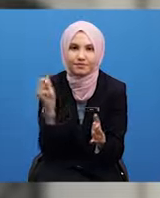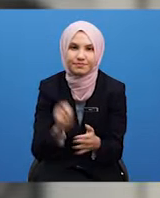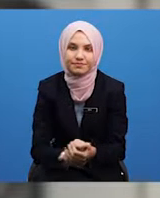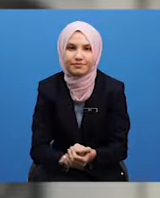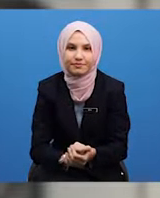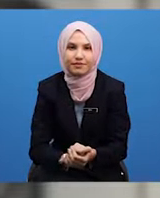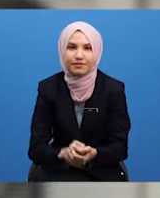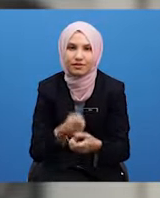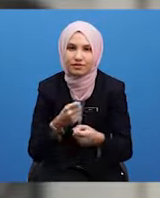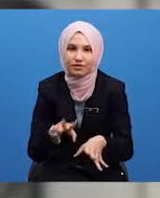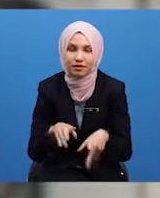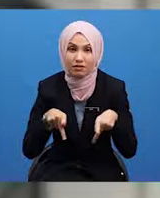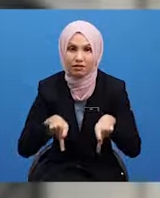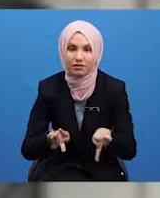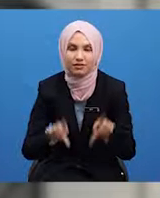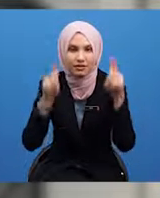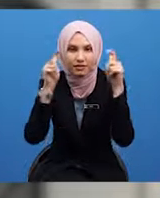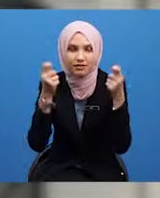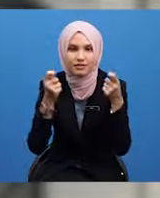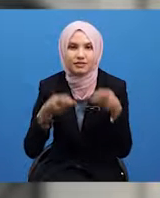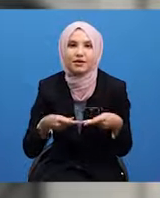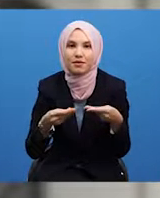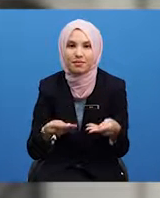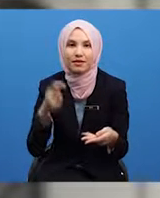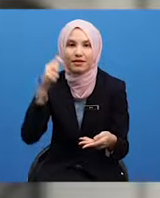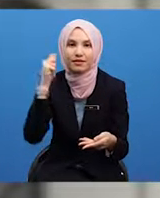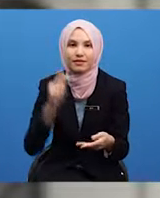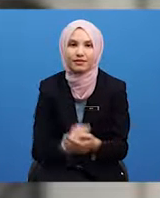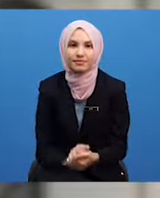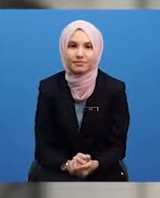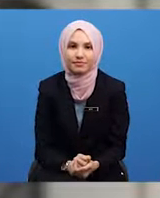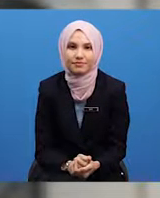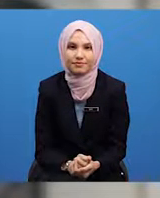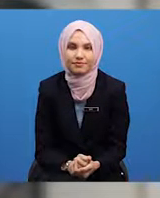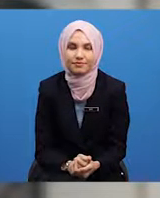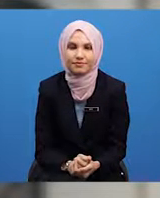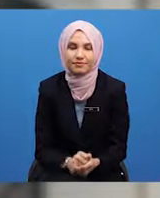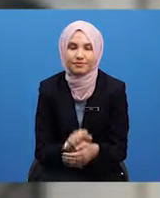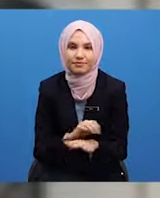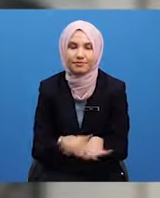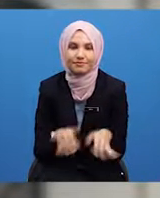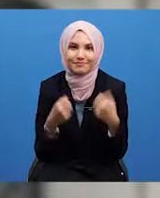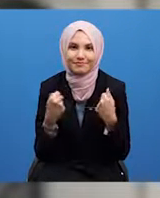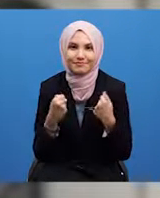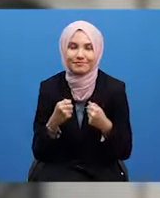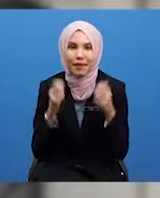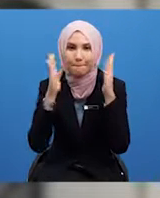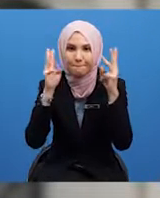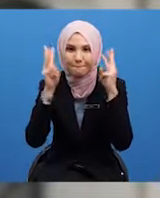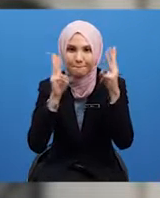Adakah anda sudah menguasai tajuk yang telah saya nyatakan sebentar tadi? Jangan khawatir, jangan